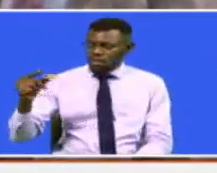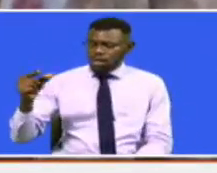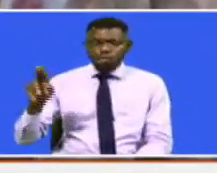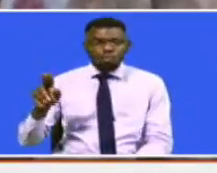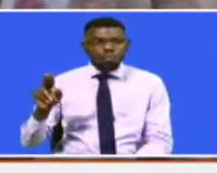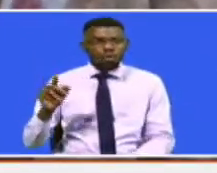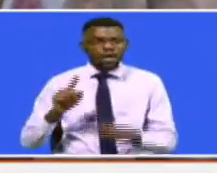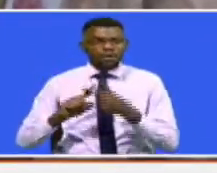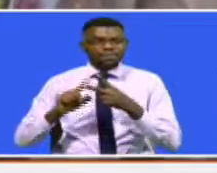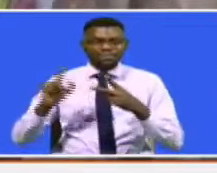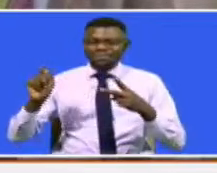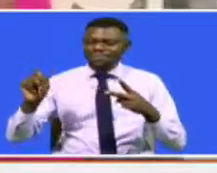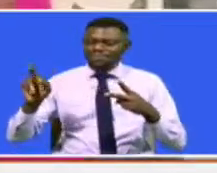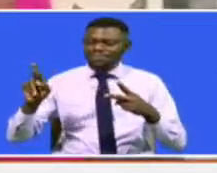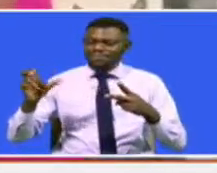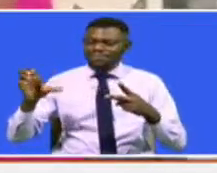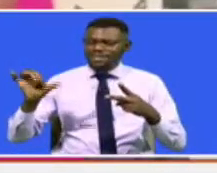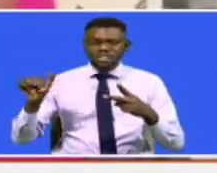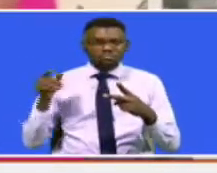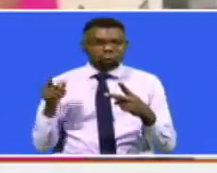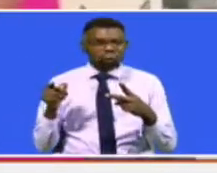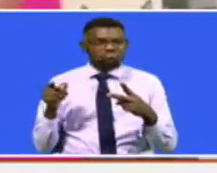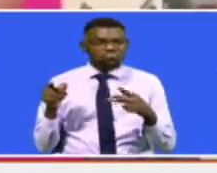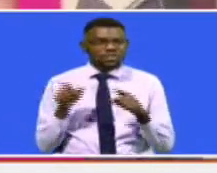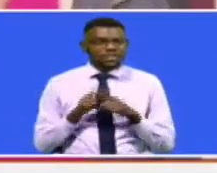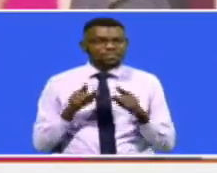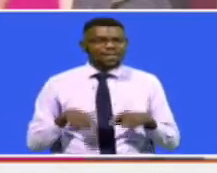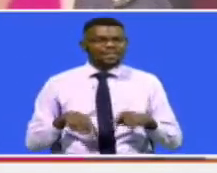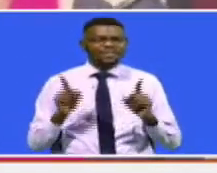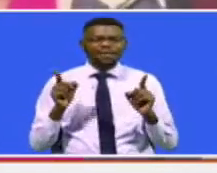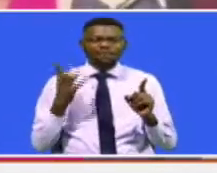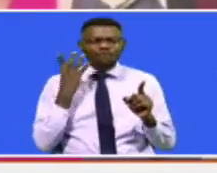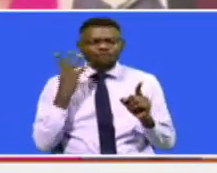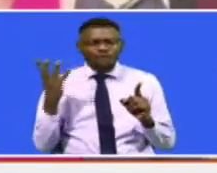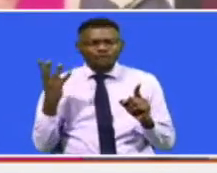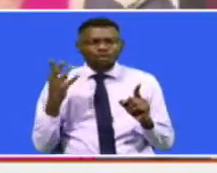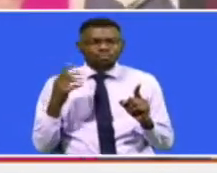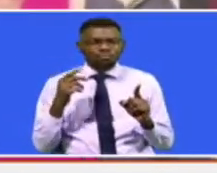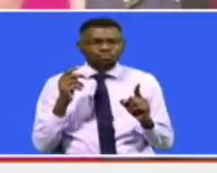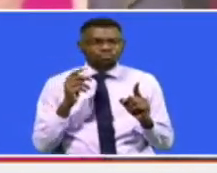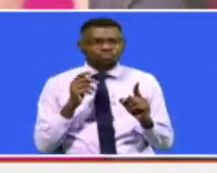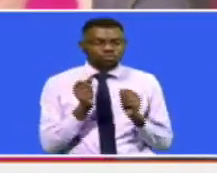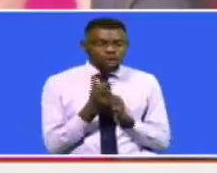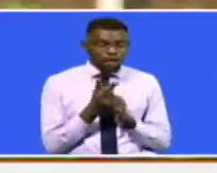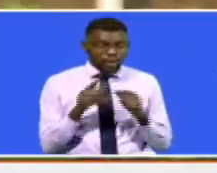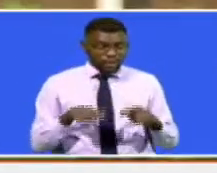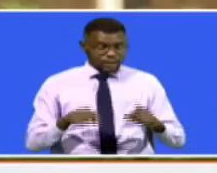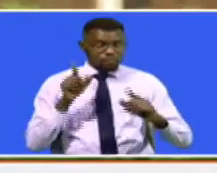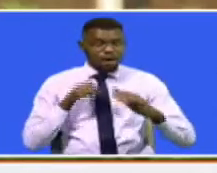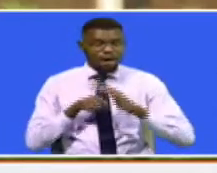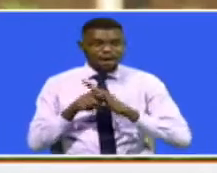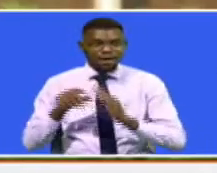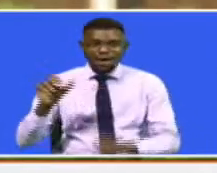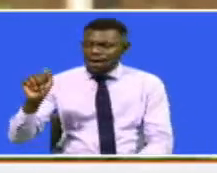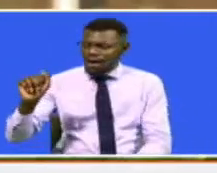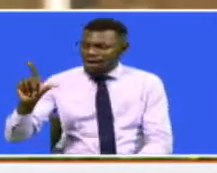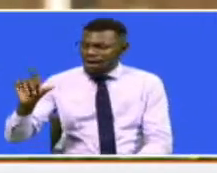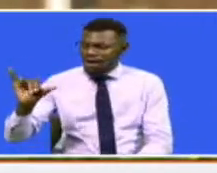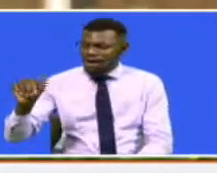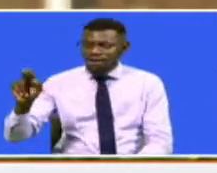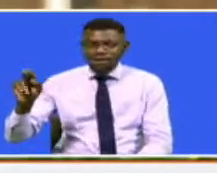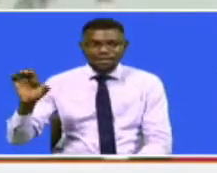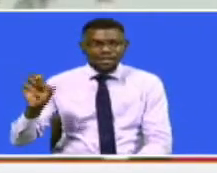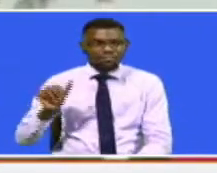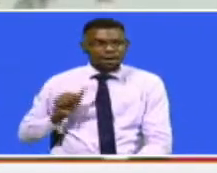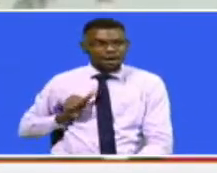huku Tracy Wanjiro mtahiniwa mwingine shuleni humo na aliyepata alama 412 akipewa fursa ya kujiunga na Alliance Girls